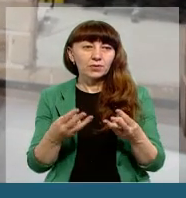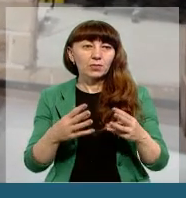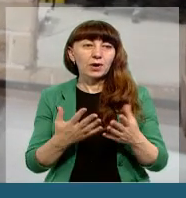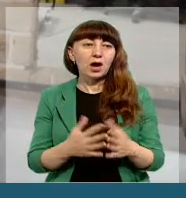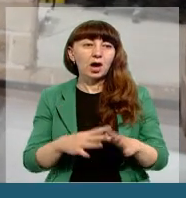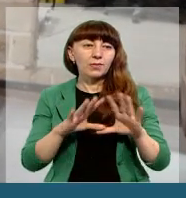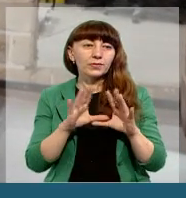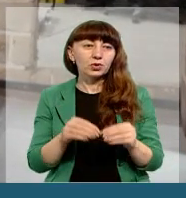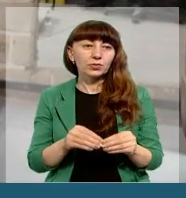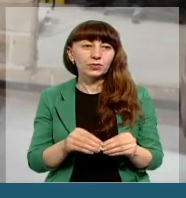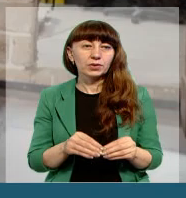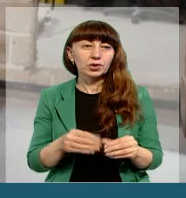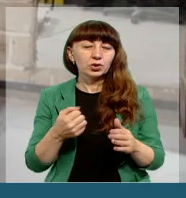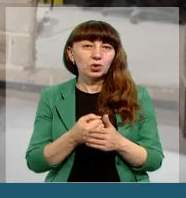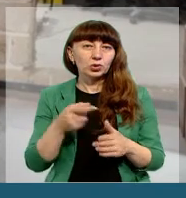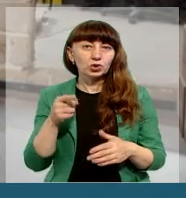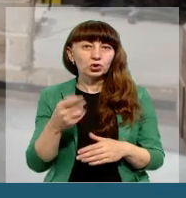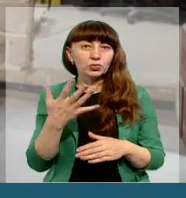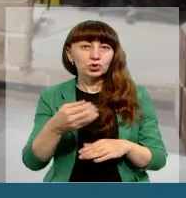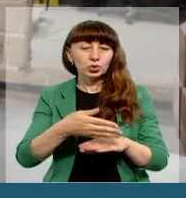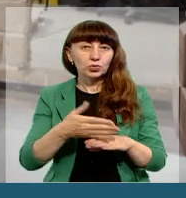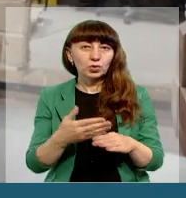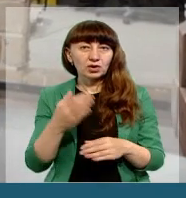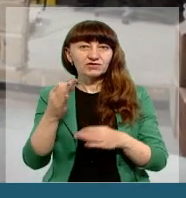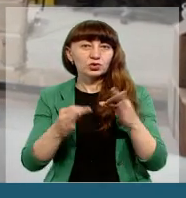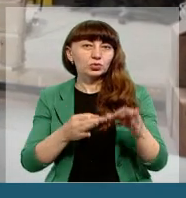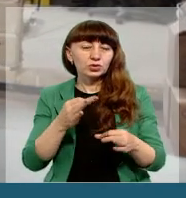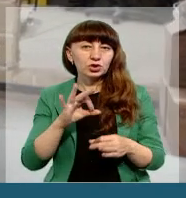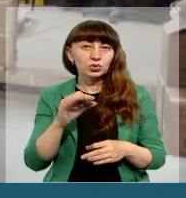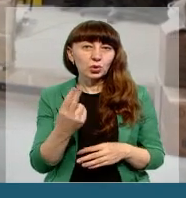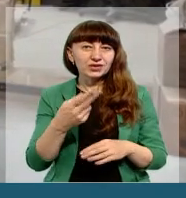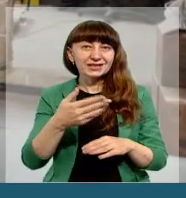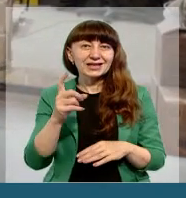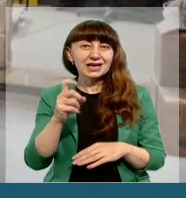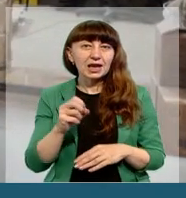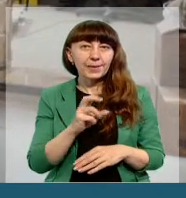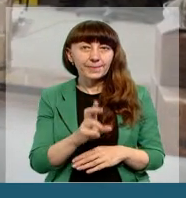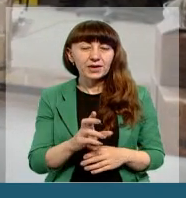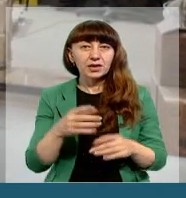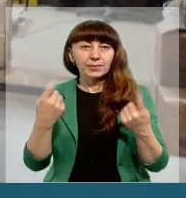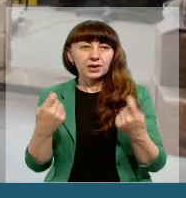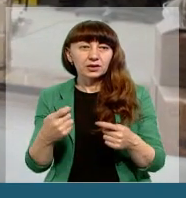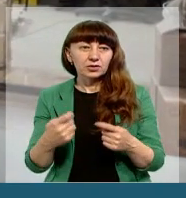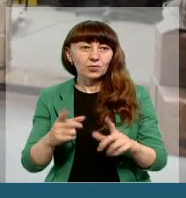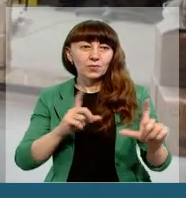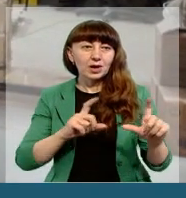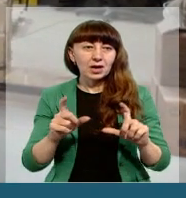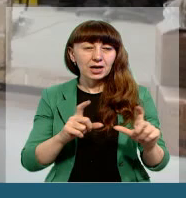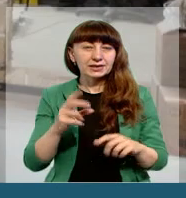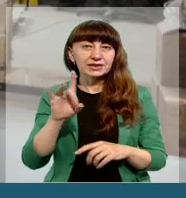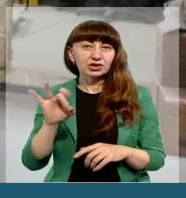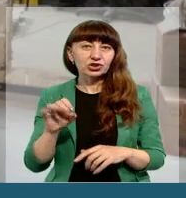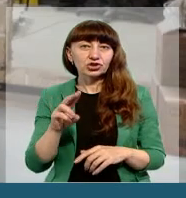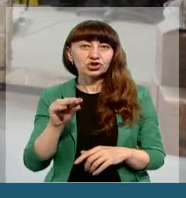большой объем, где-то получается до 1500 булок в сутки социального хлеба. Реализуем его в магазинах